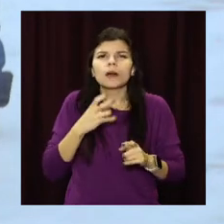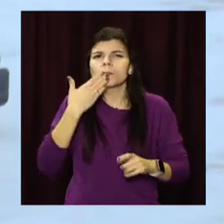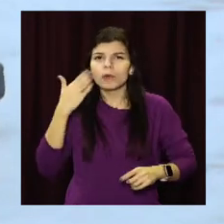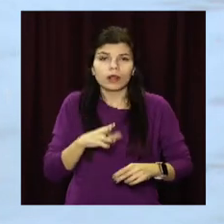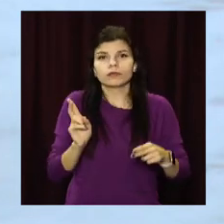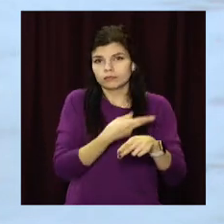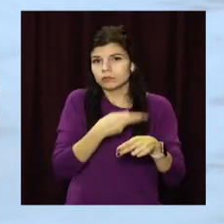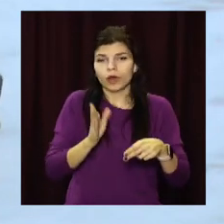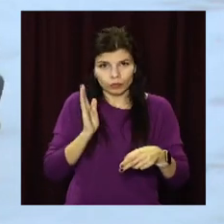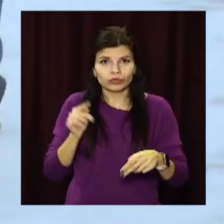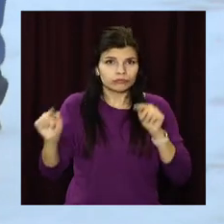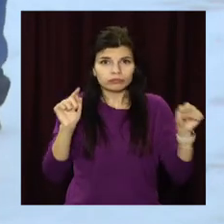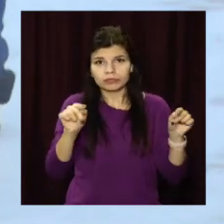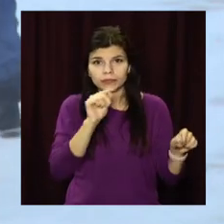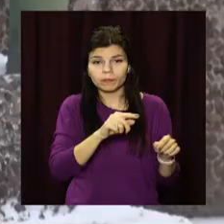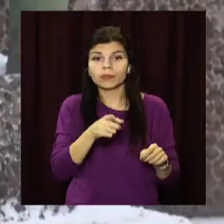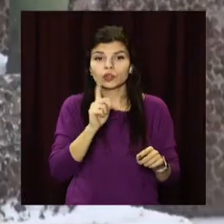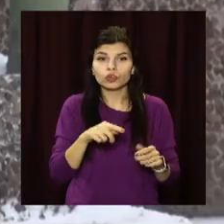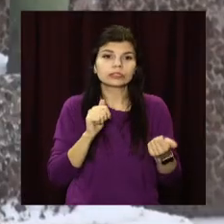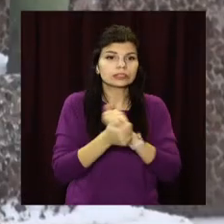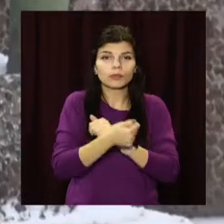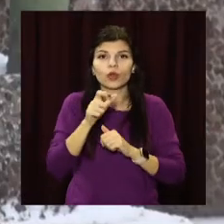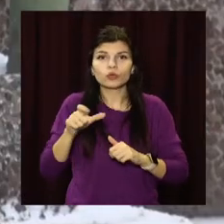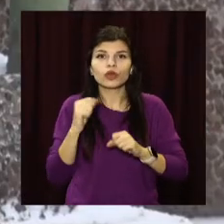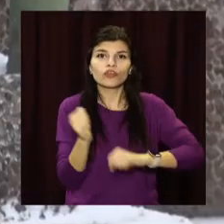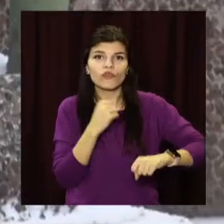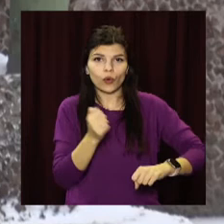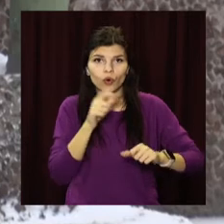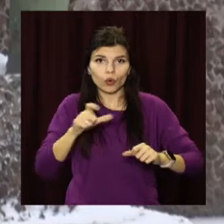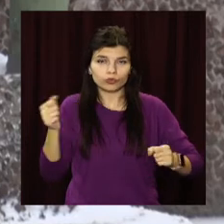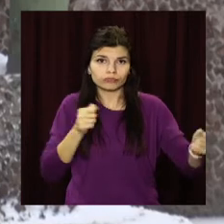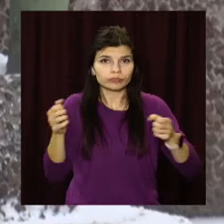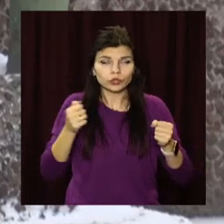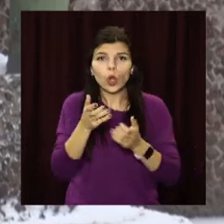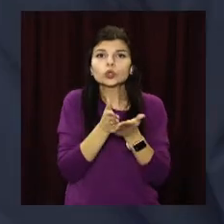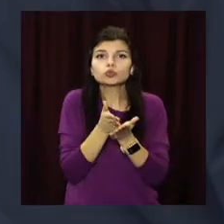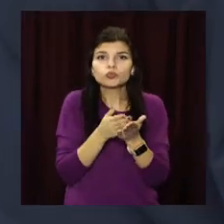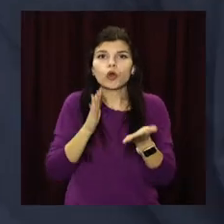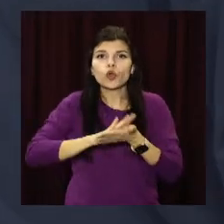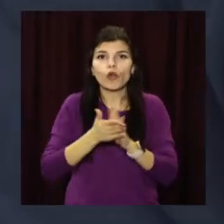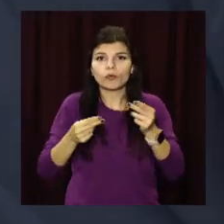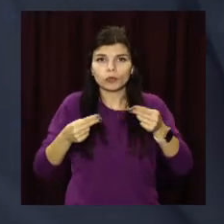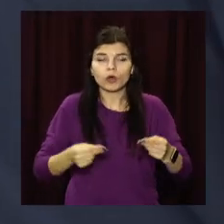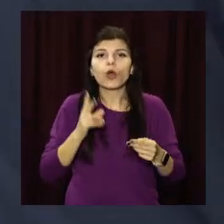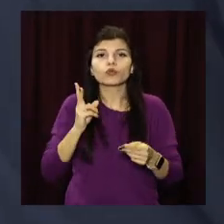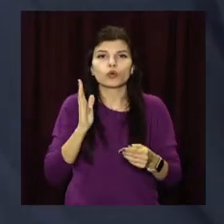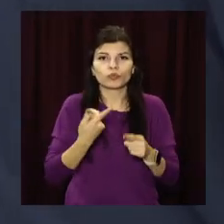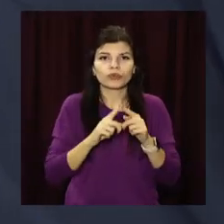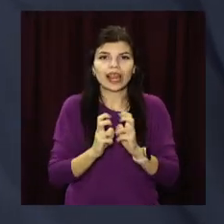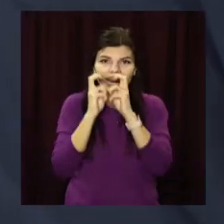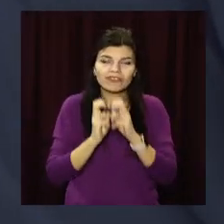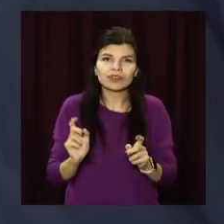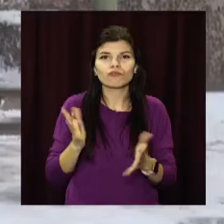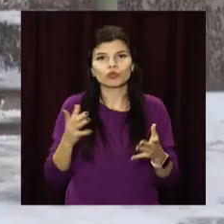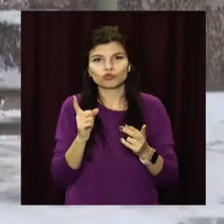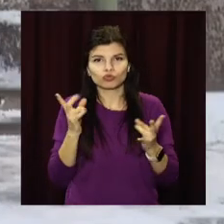Кам'янському повністю укомплектували штат двірників та організували роботу нової служби з обслуговування ліфтів. Галина Гусак, Олександр